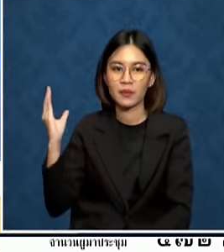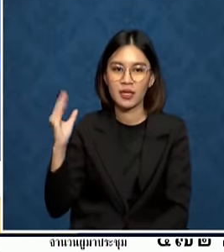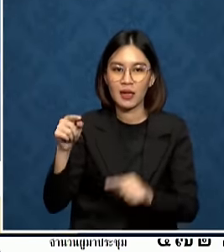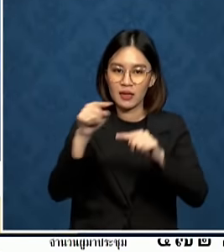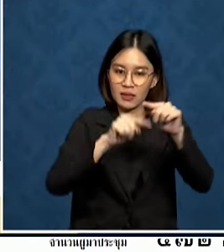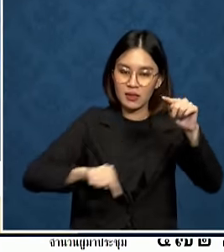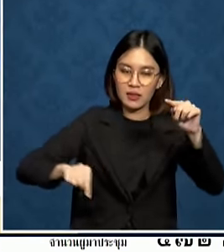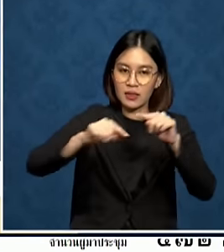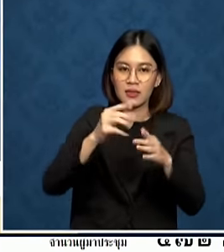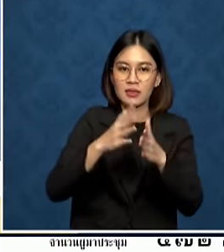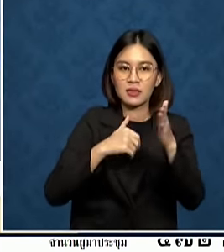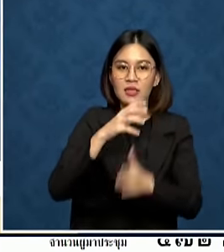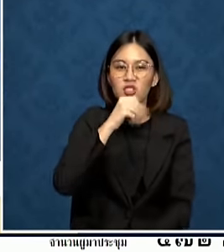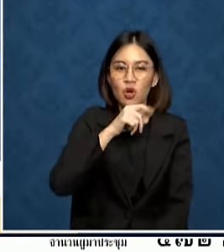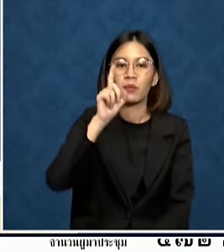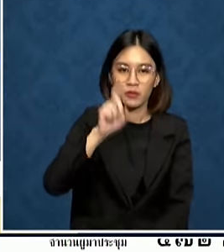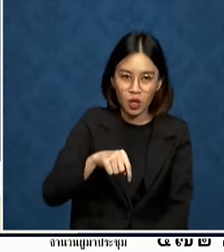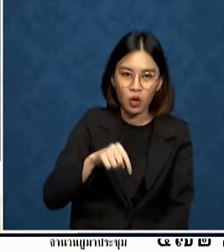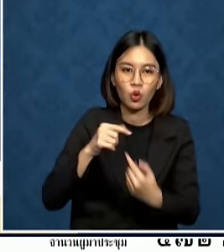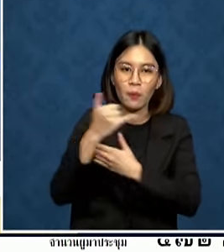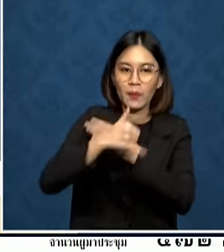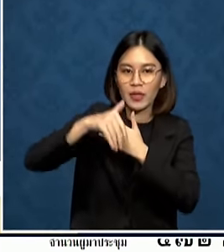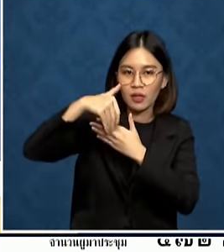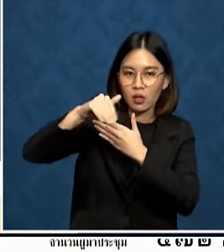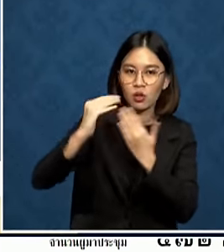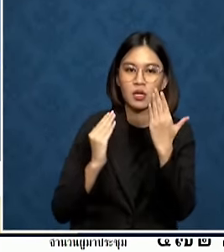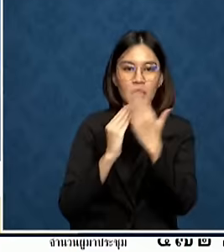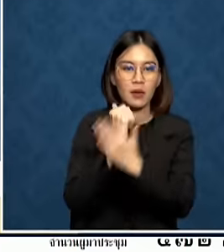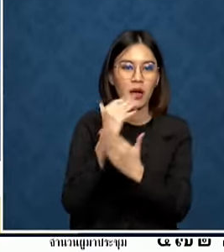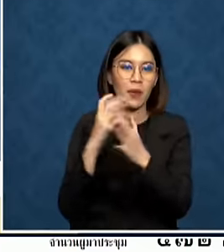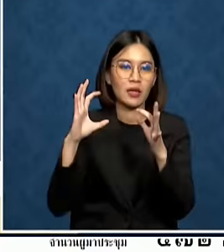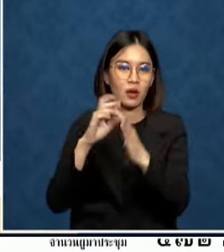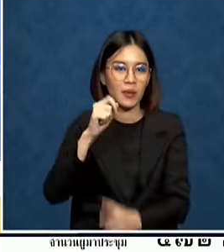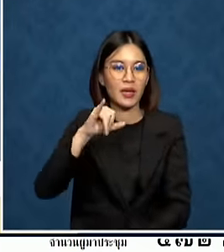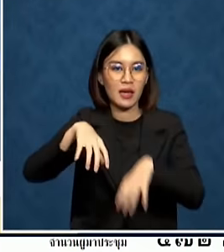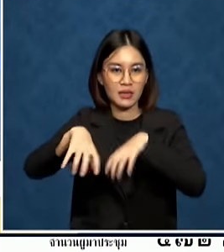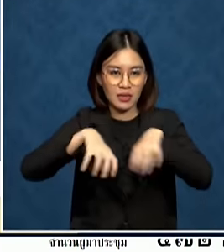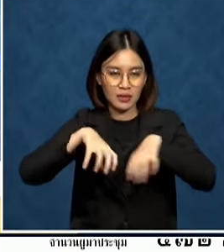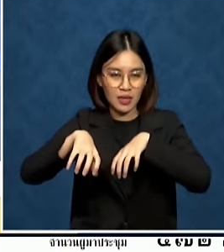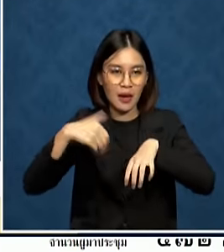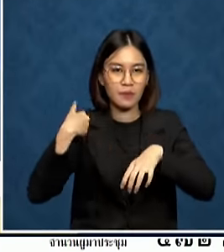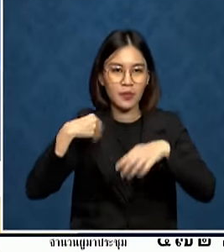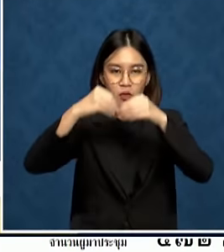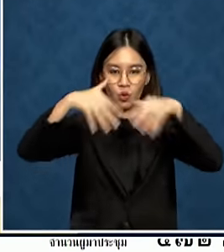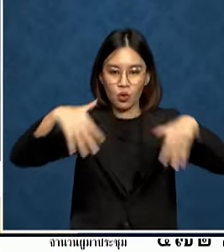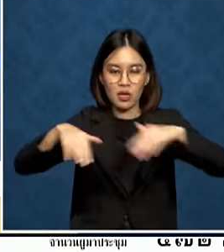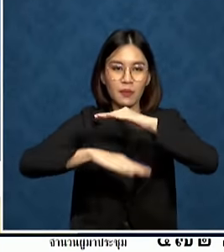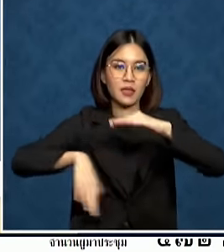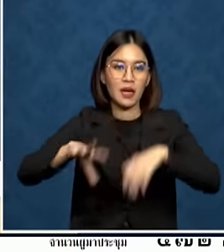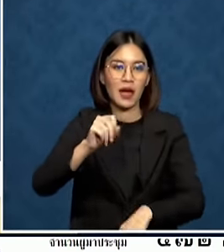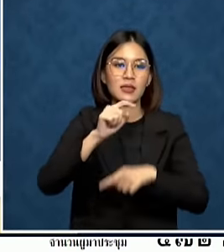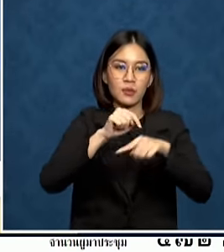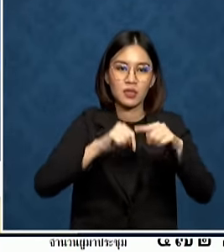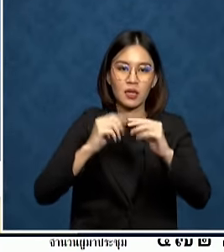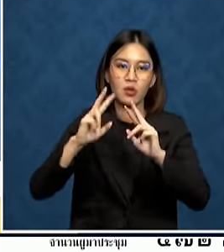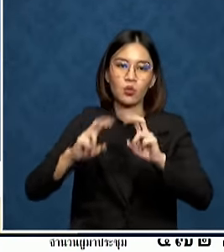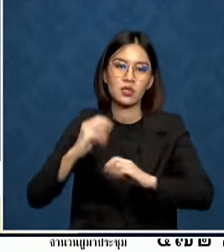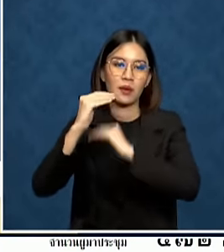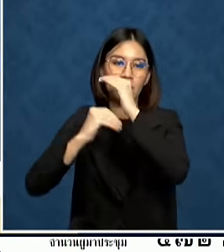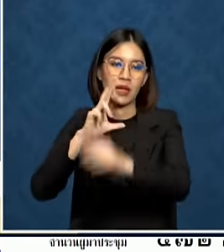ส้มคืองบแบบที่ควรจะเป็นที่เมืองนอกประเทศที่เขาประสบความสำเร็จด้าน AIเขาจัดเขาลงโครงสร้างพื้นฐาน 50%วิจัยพัฒนา